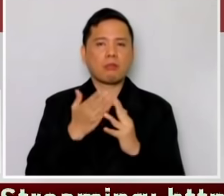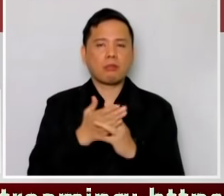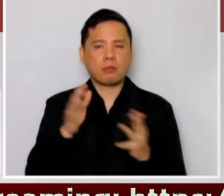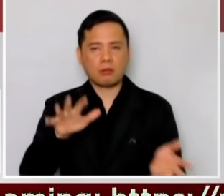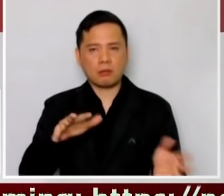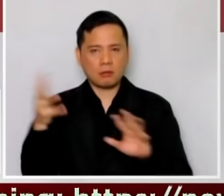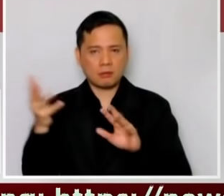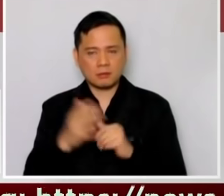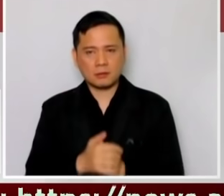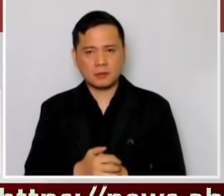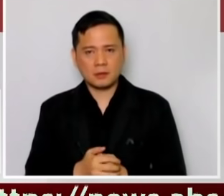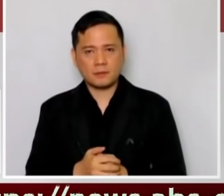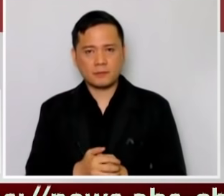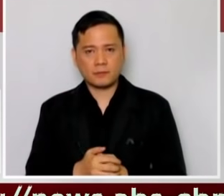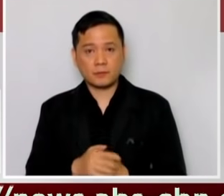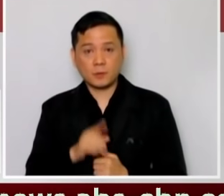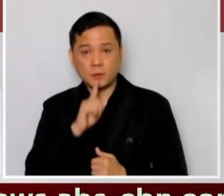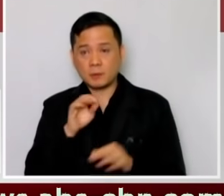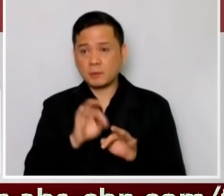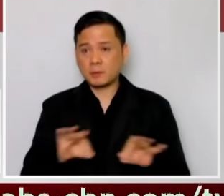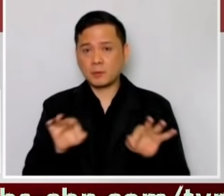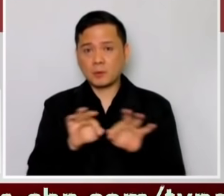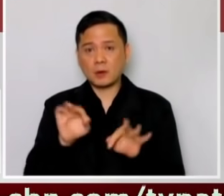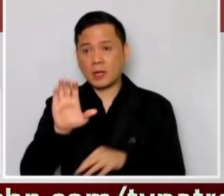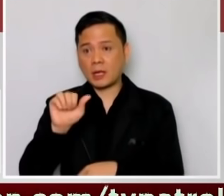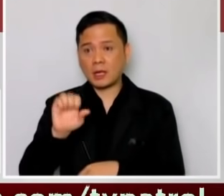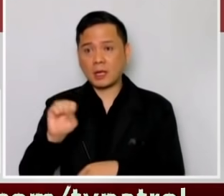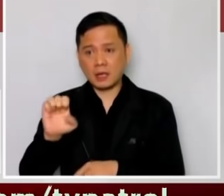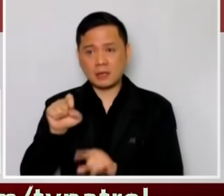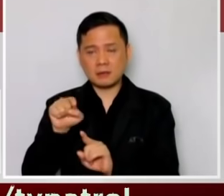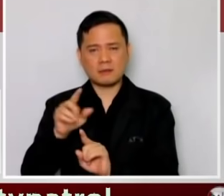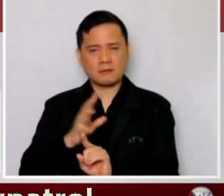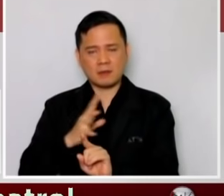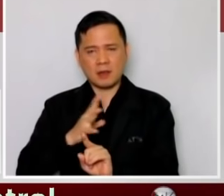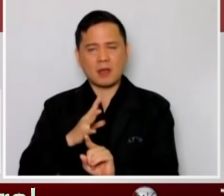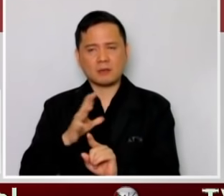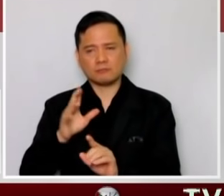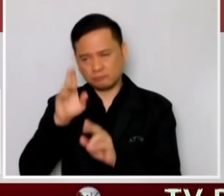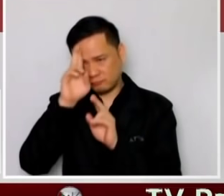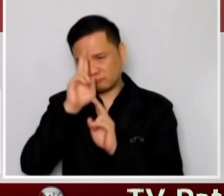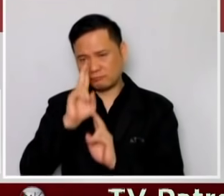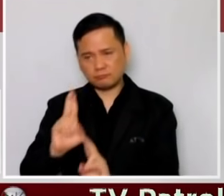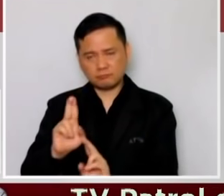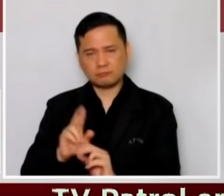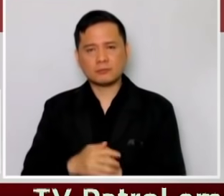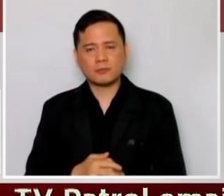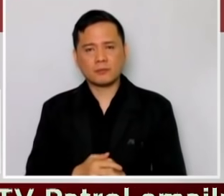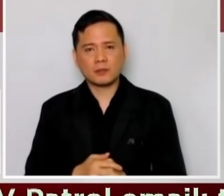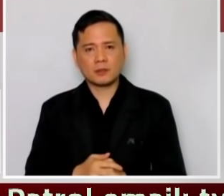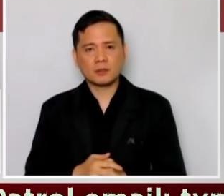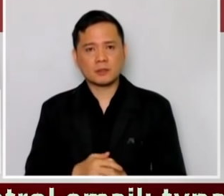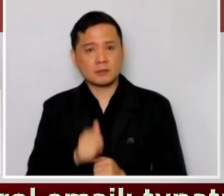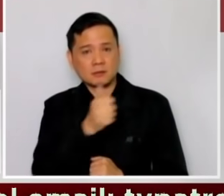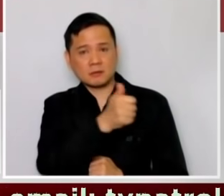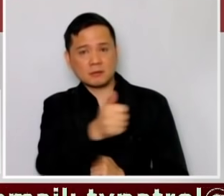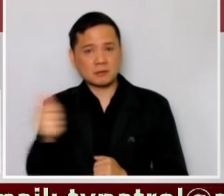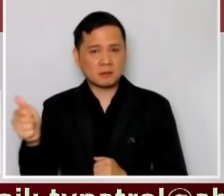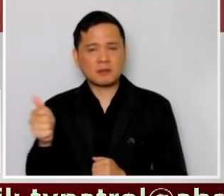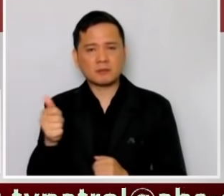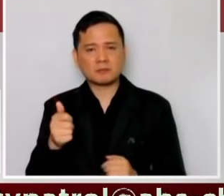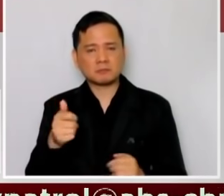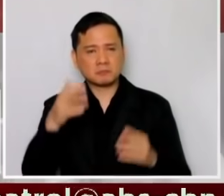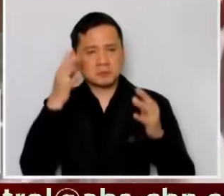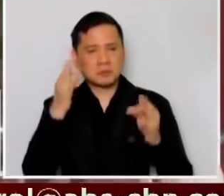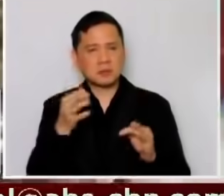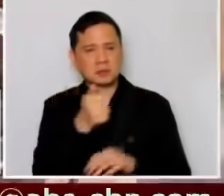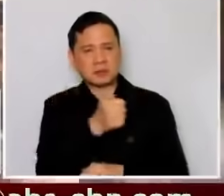kasong ito na igalang ang mga Pilipino at ang kanilang karapatang magdesisyon para sa sarili at para sa kinabukasan